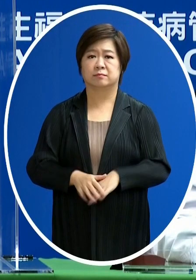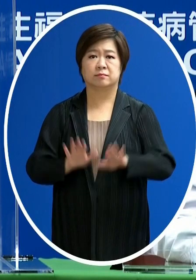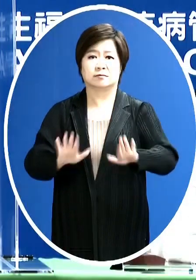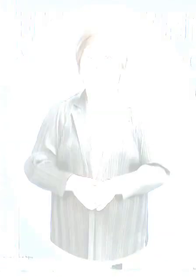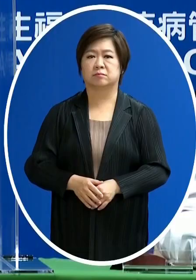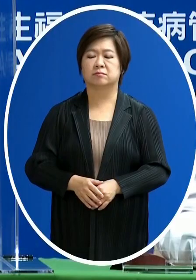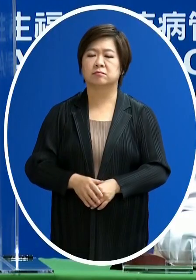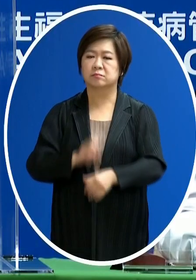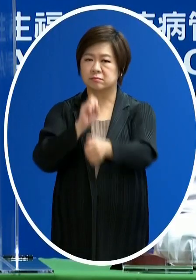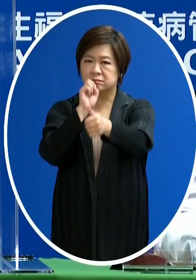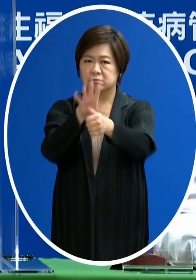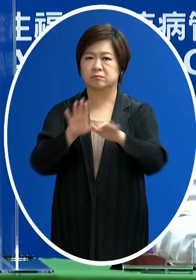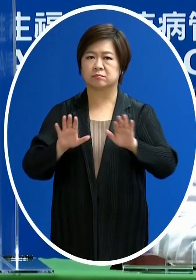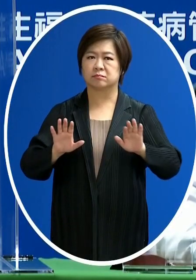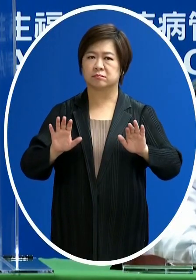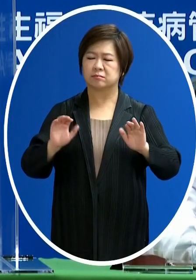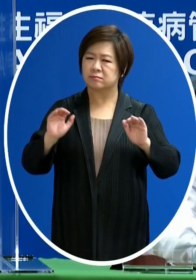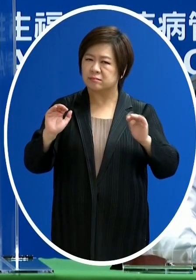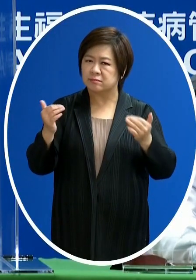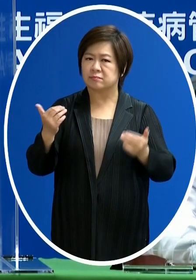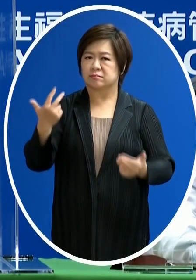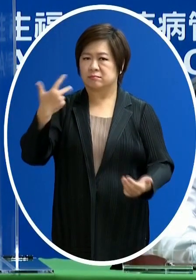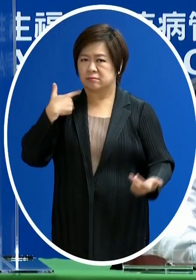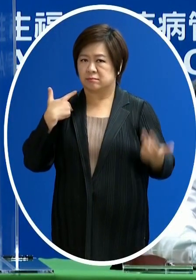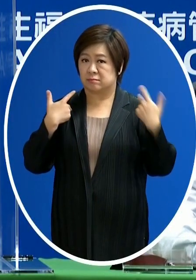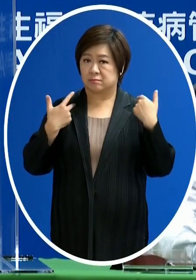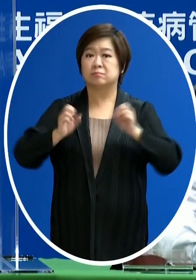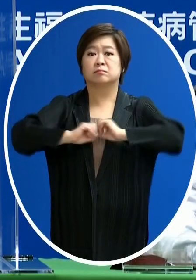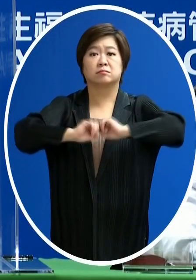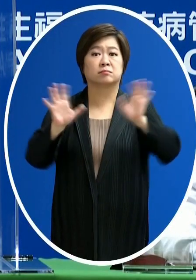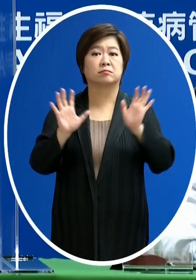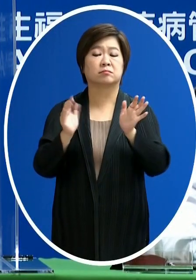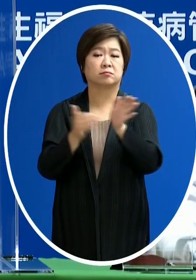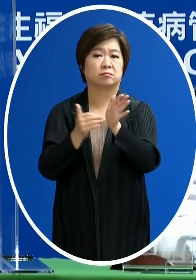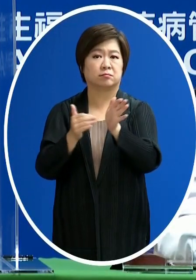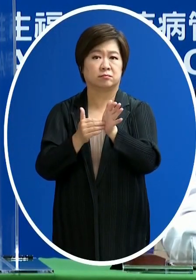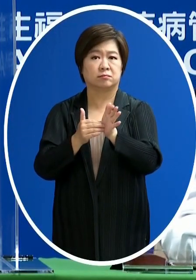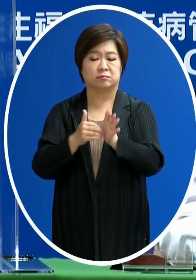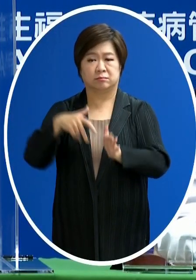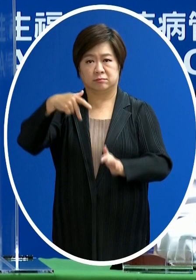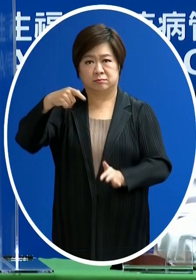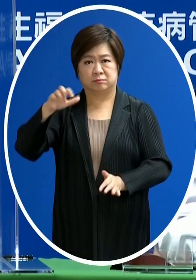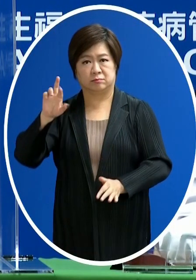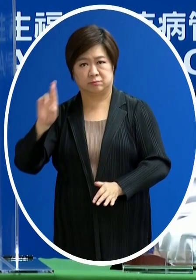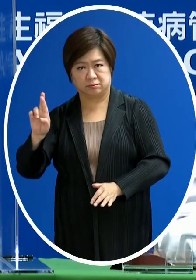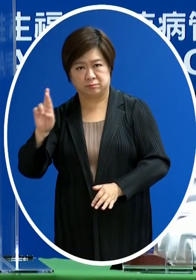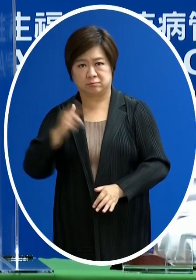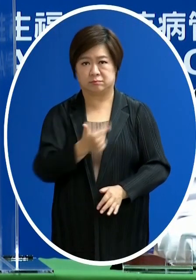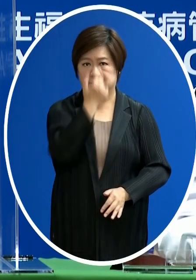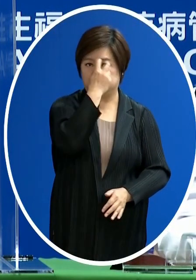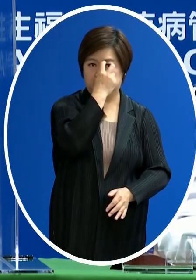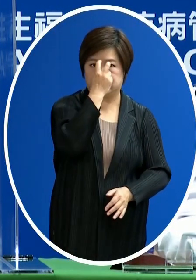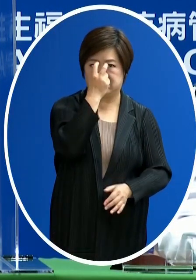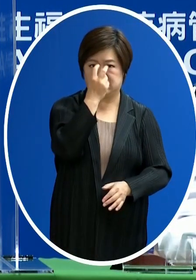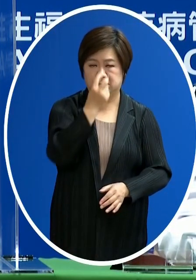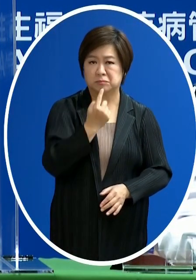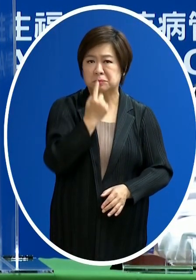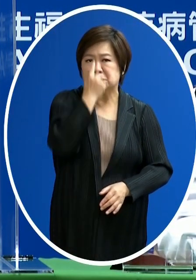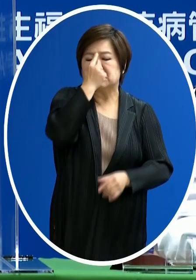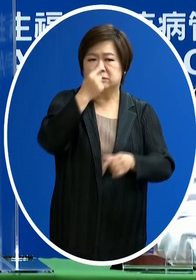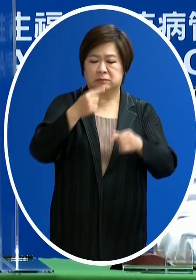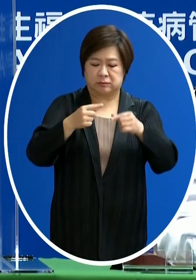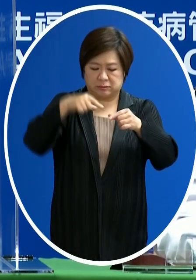取消从大概2个礼拜以前就已经宣布就是 PCR 跟快筛交互有效的来使